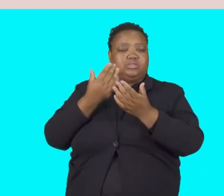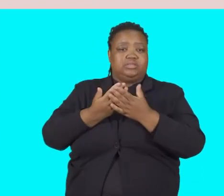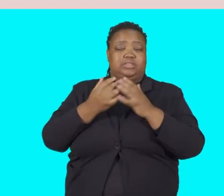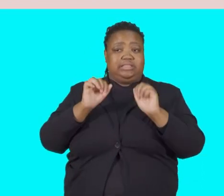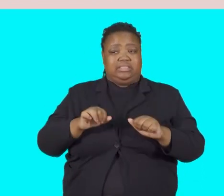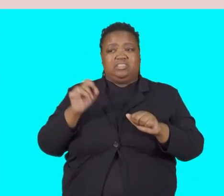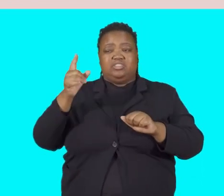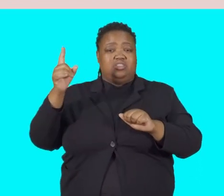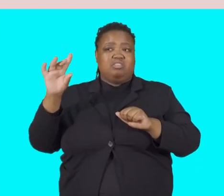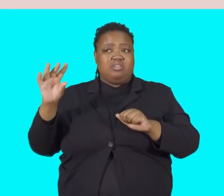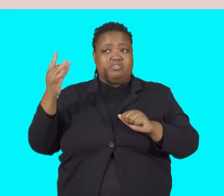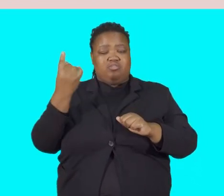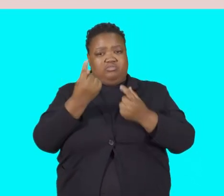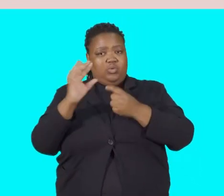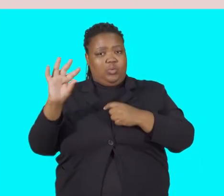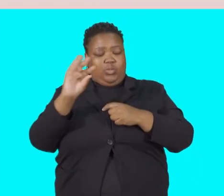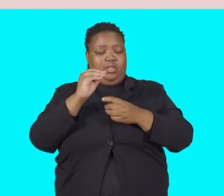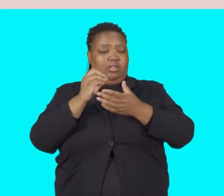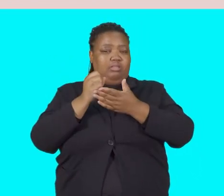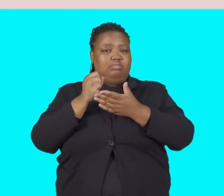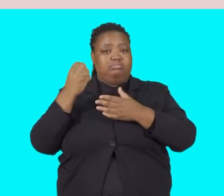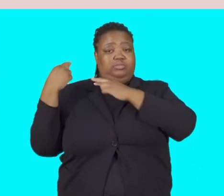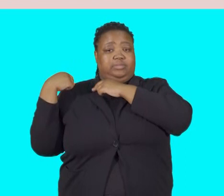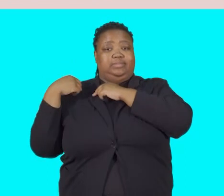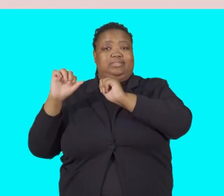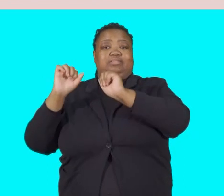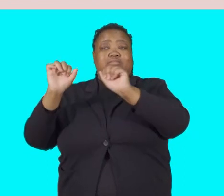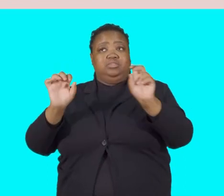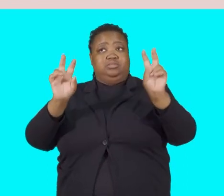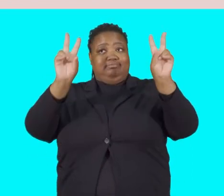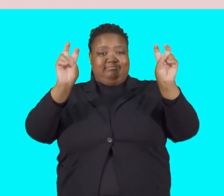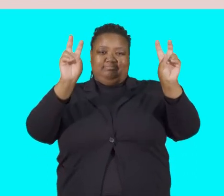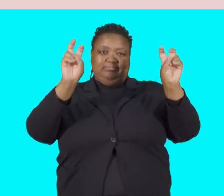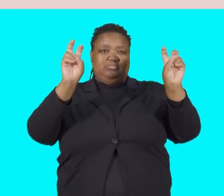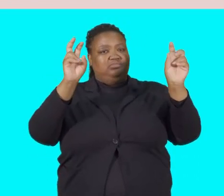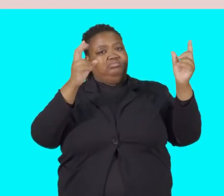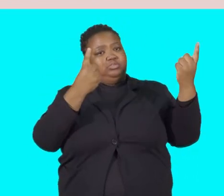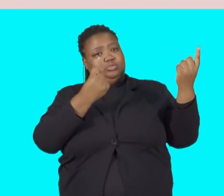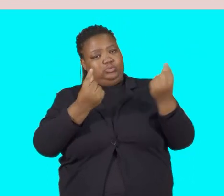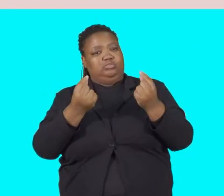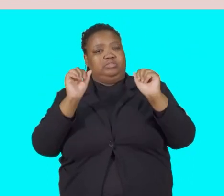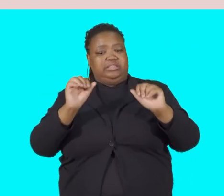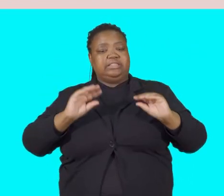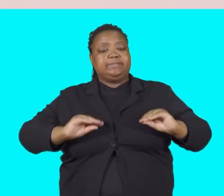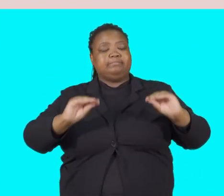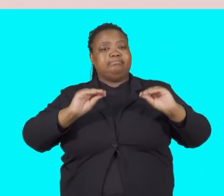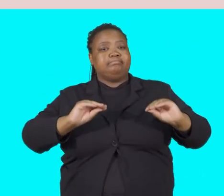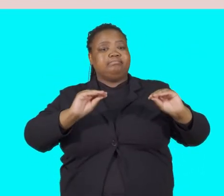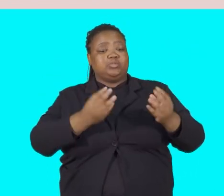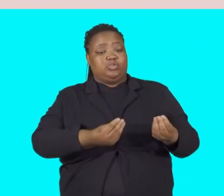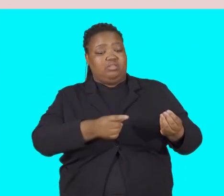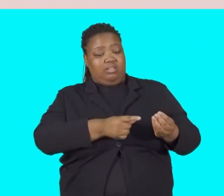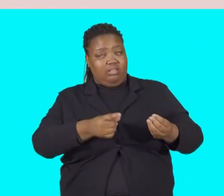unoxanduva lokuqinisekisa into ba umxholo webanga elo uyenzeka, uyafundisa. Utishala kufanele